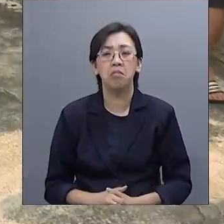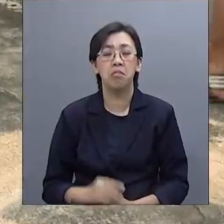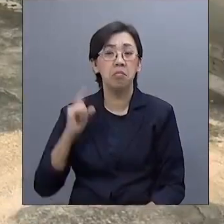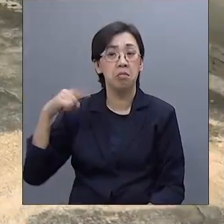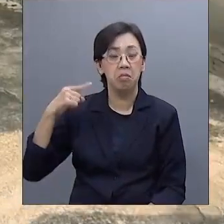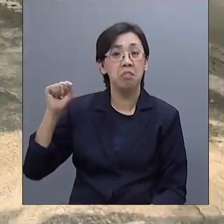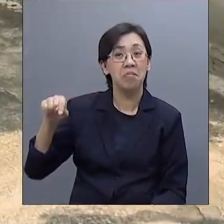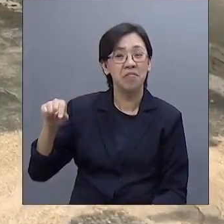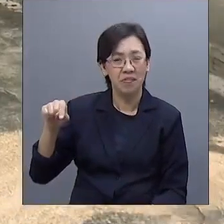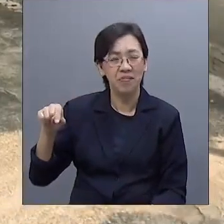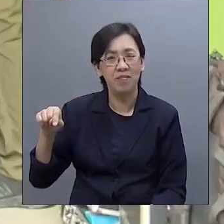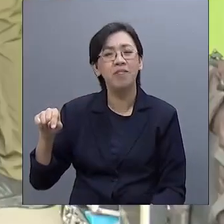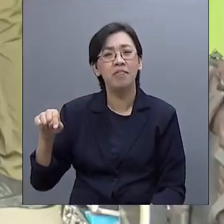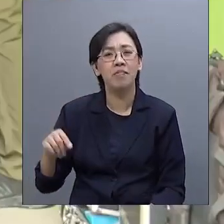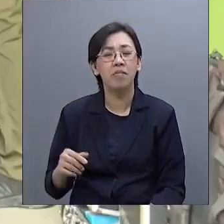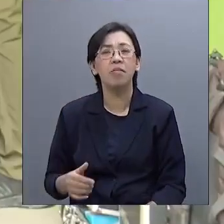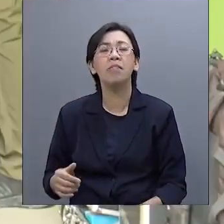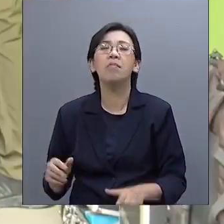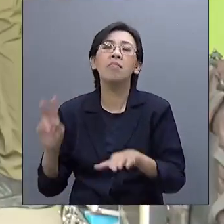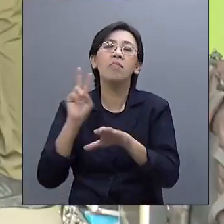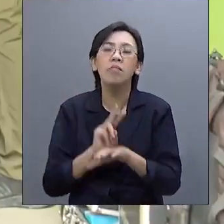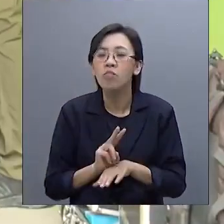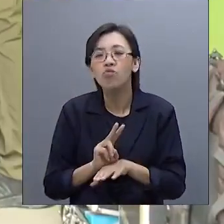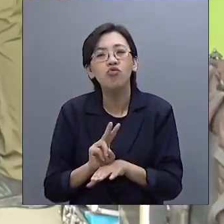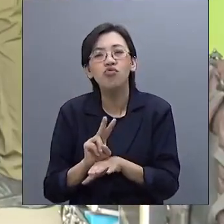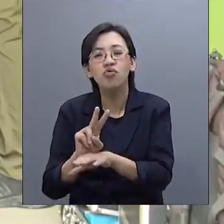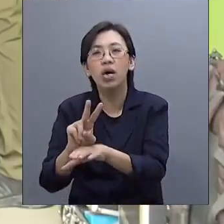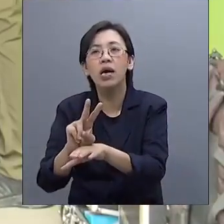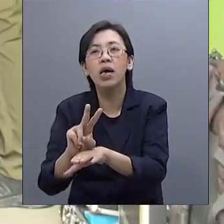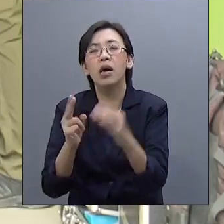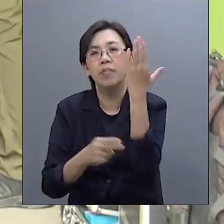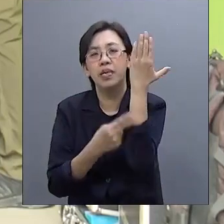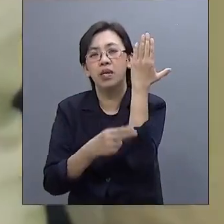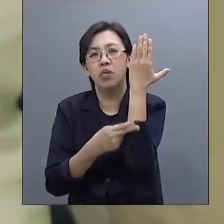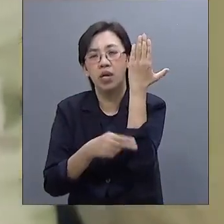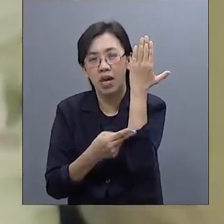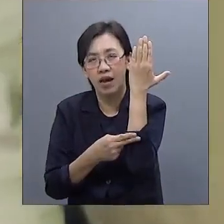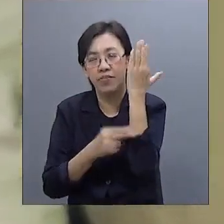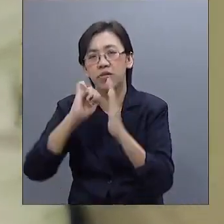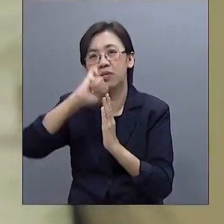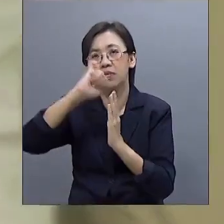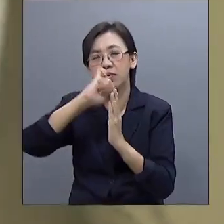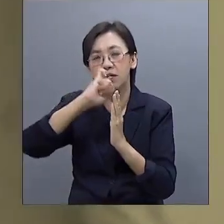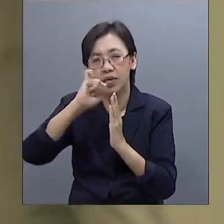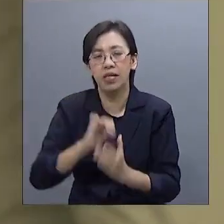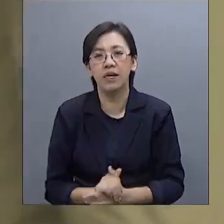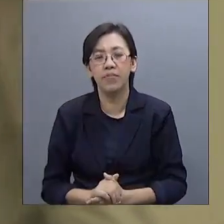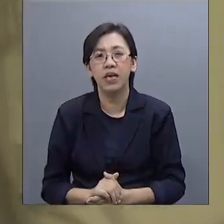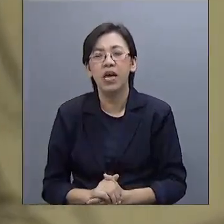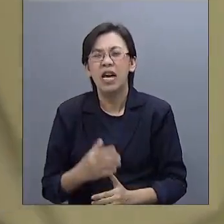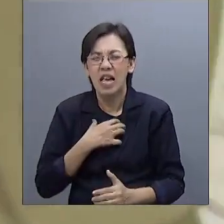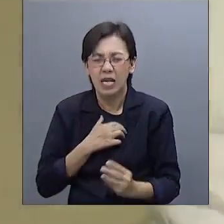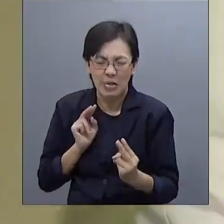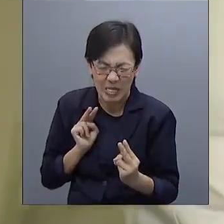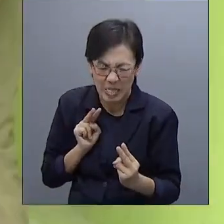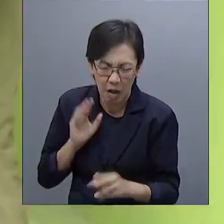ผู้เสียชีวิตขึ้นรถแล้วก็พาไปที่โรงแรมแห่งหนึ่งอยู่ในจังหวัดเชียงใหม่พยายามจะข่มขืน